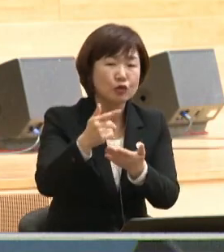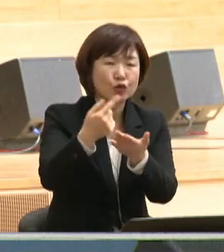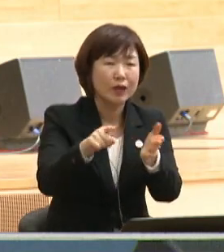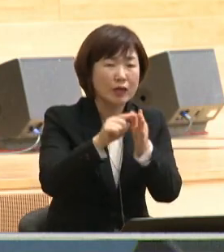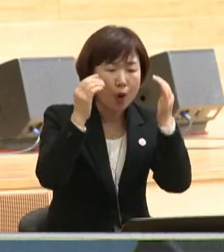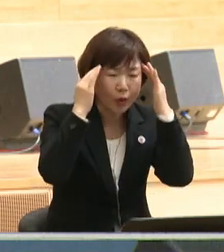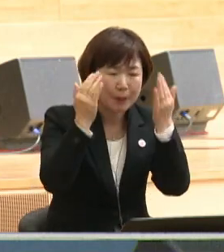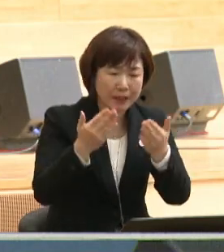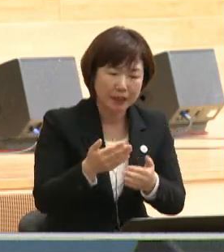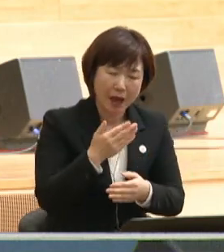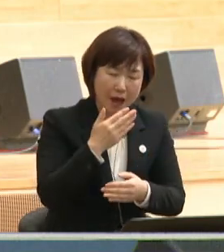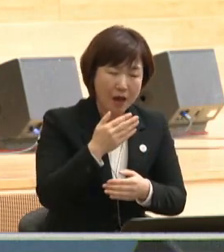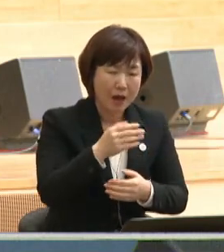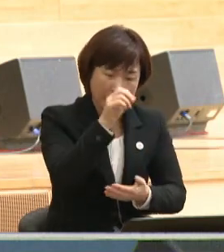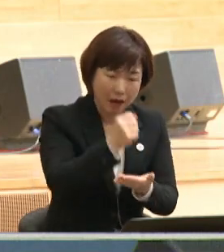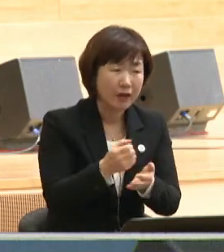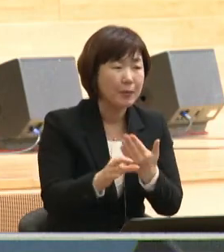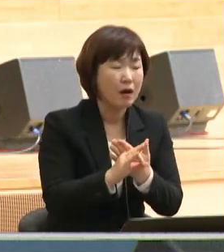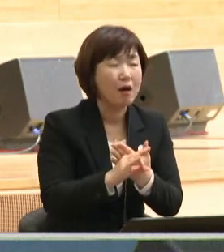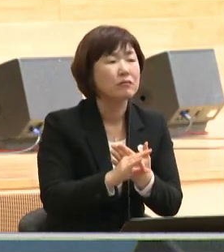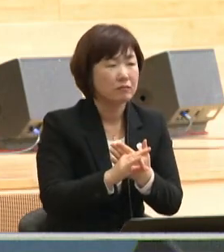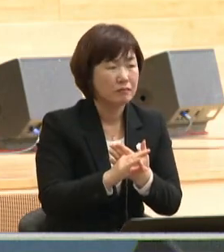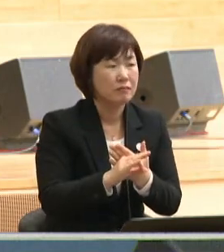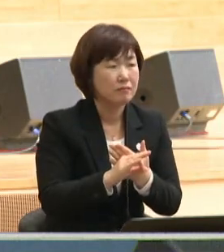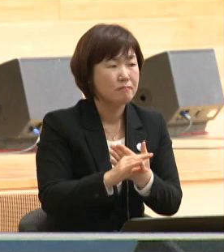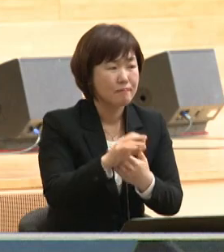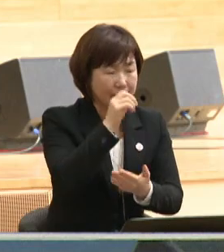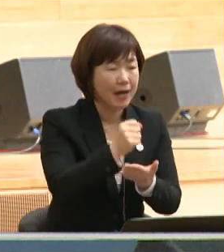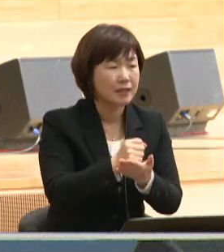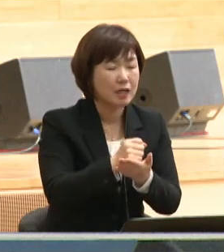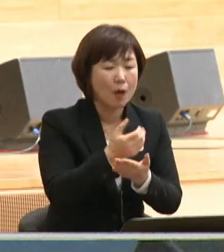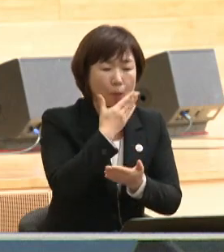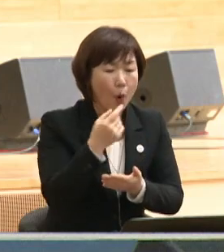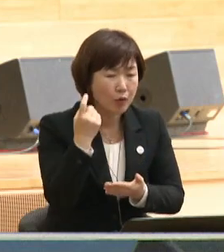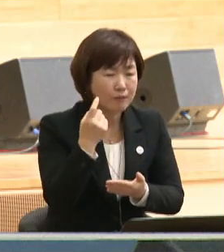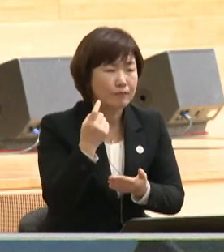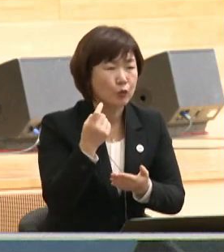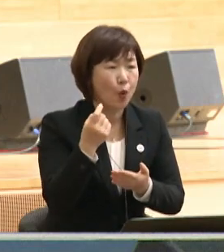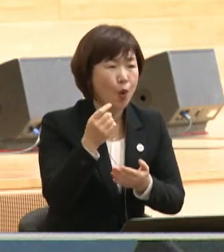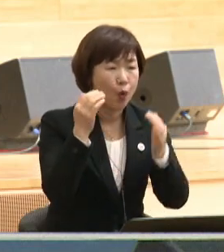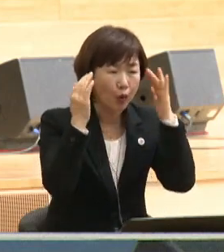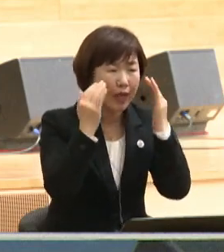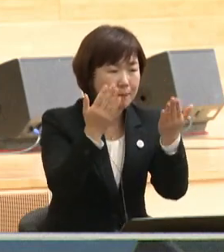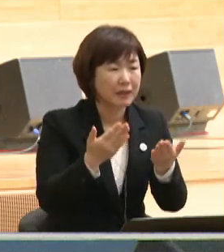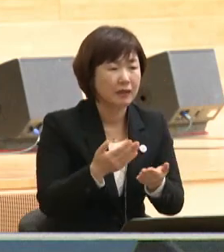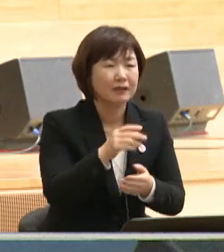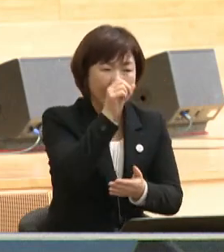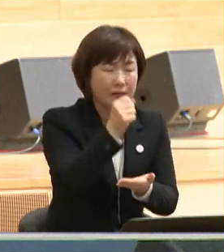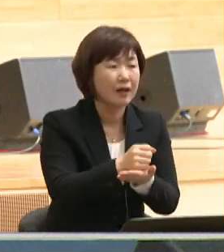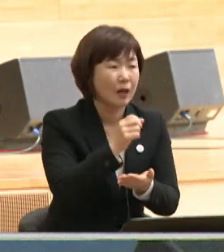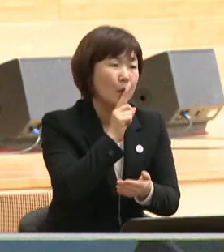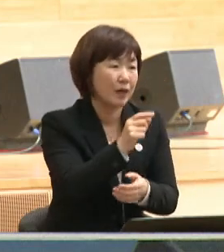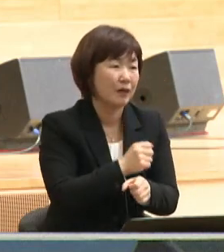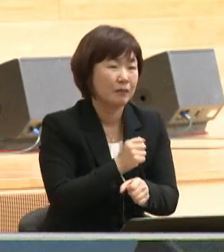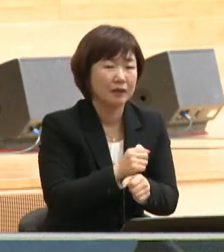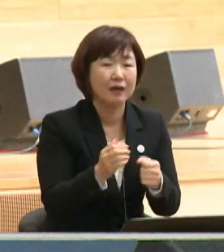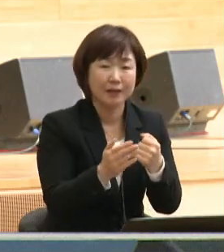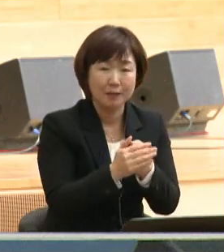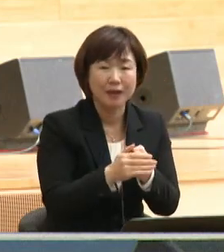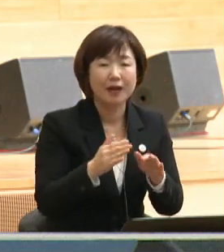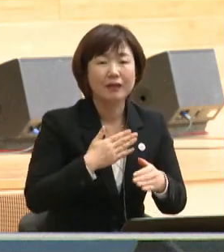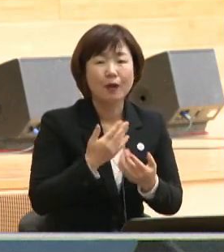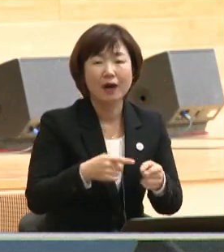고난을 당해야 한다면 기꺼이 복음과 함께 권한을 하더라 그리고는 오늘 본문으로 넘어와서 나와